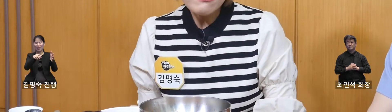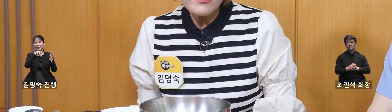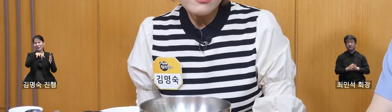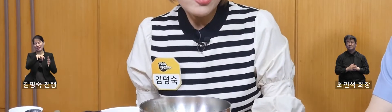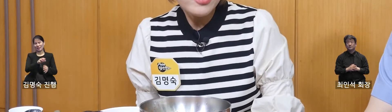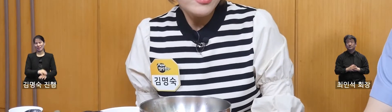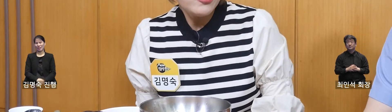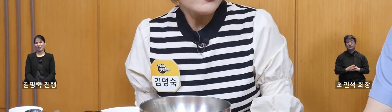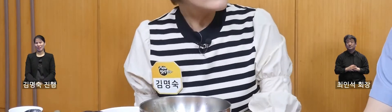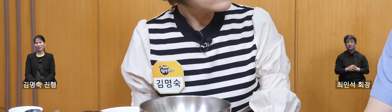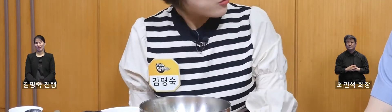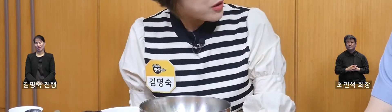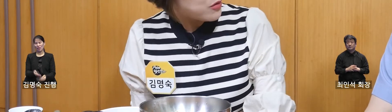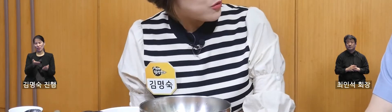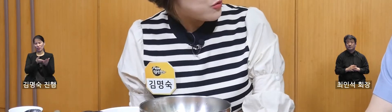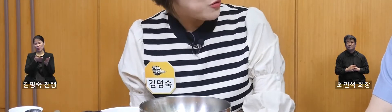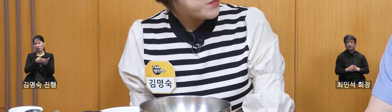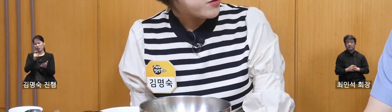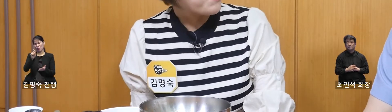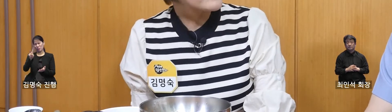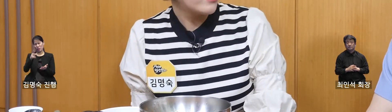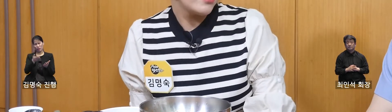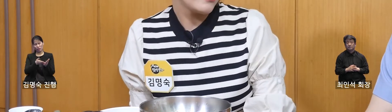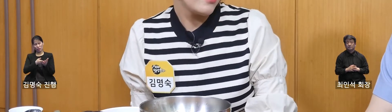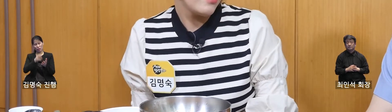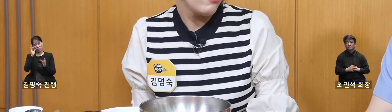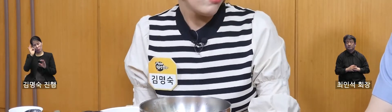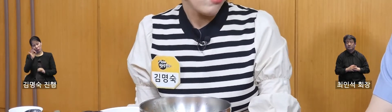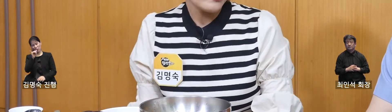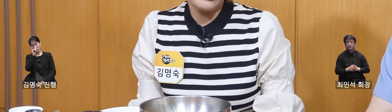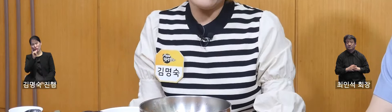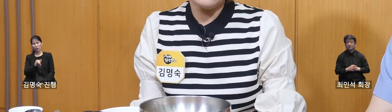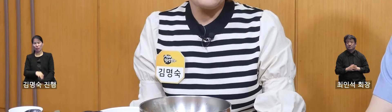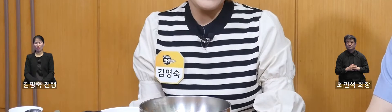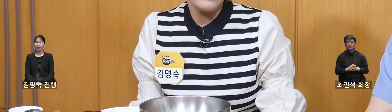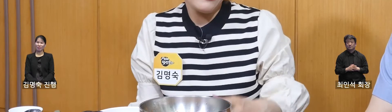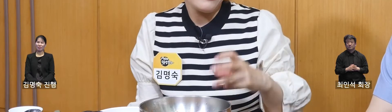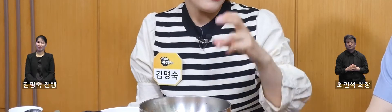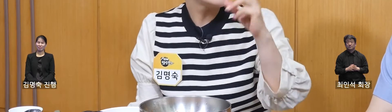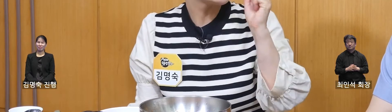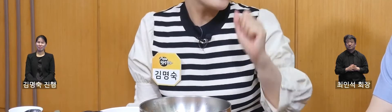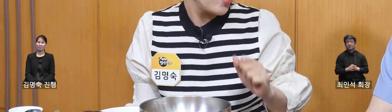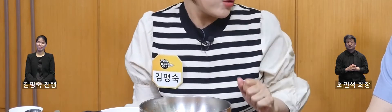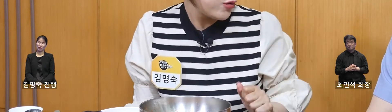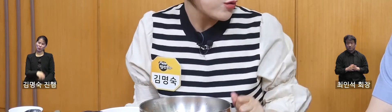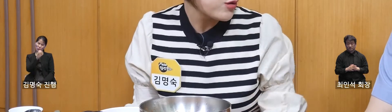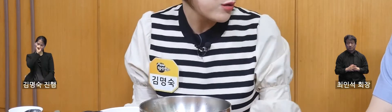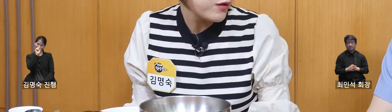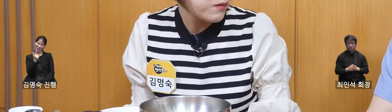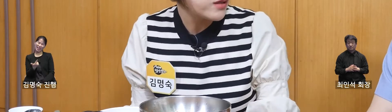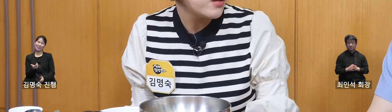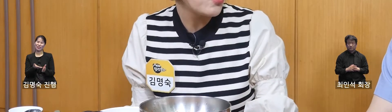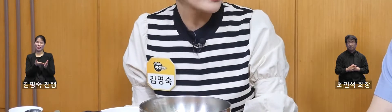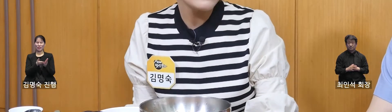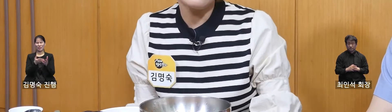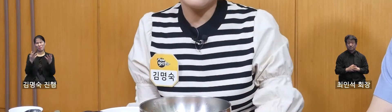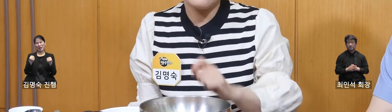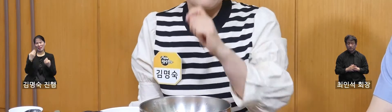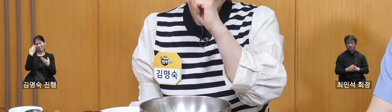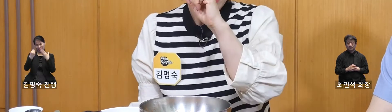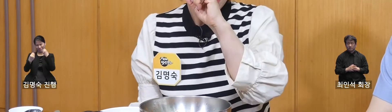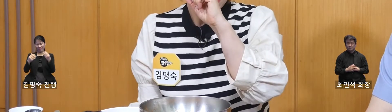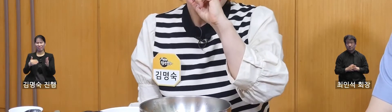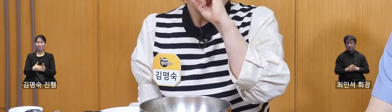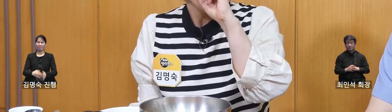네. 저희들이 뉴스를 통해서 조금 접하게 됐잖아요. 네네. 조금 이제 안 좋은 뉴스들을 많이 보게